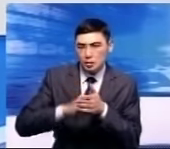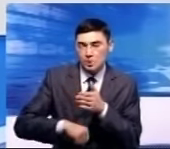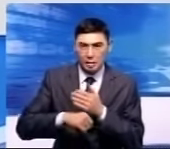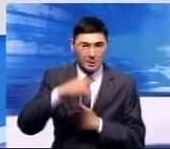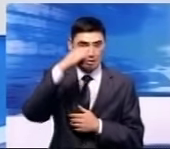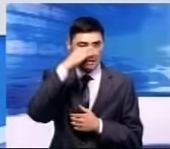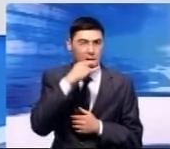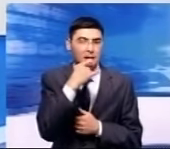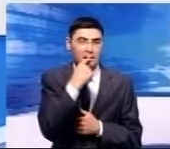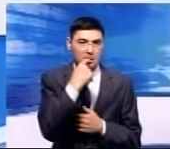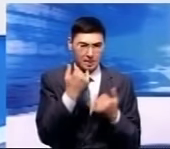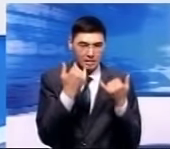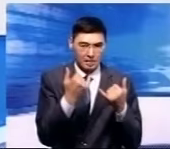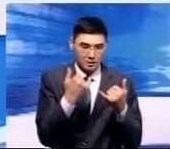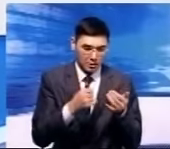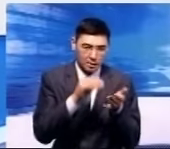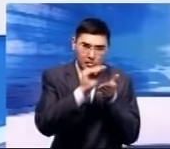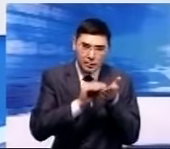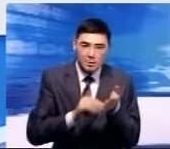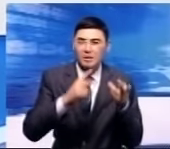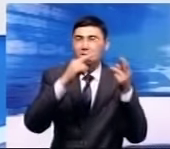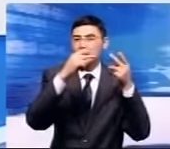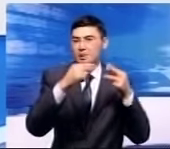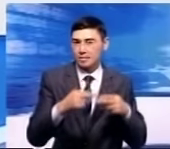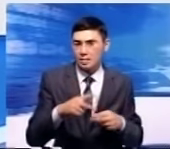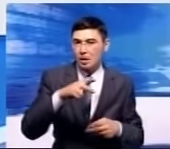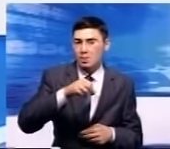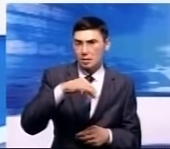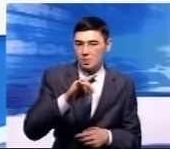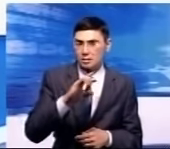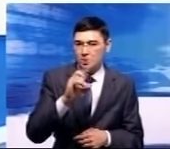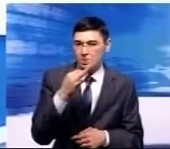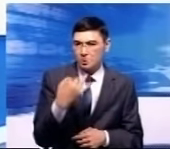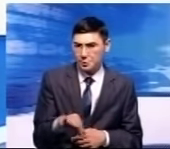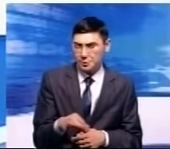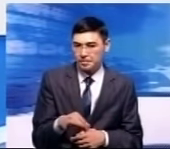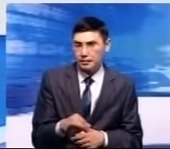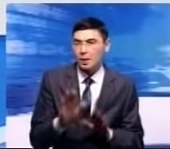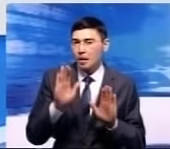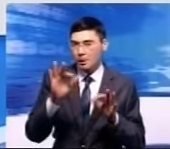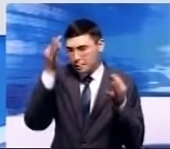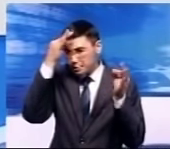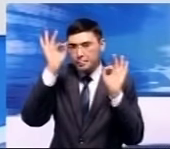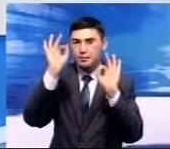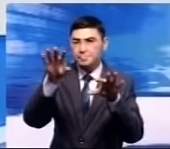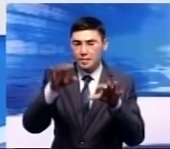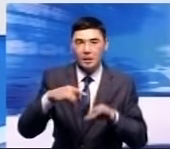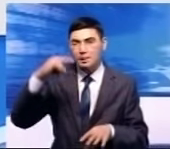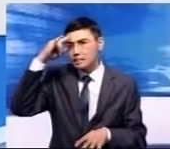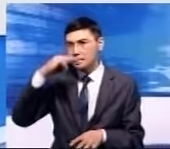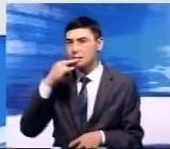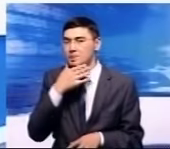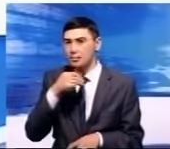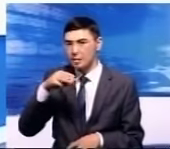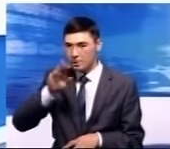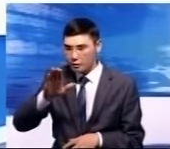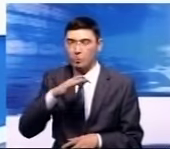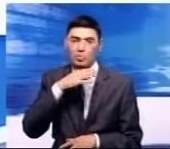рамках ребрендинга национального канала «Казахстан». Отметим, что в целом новый сезон на телеканале нашего города начался с многих